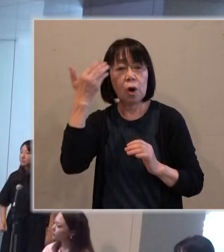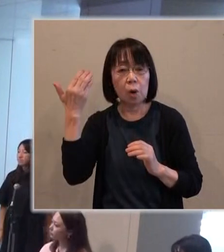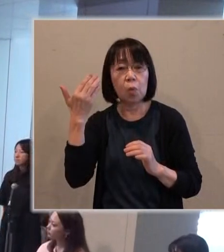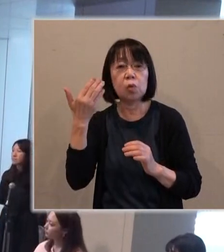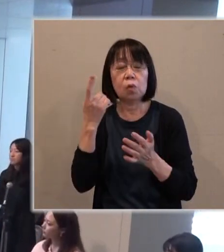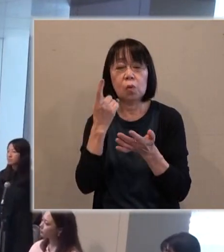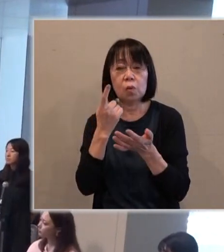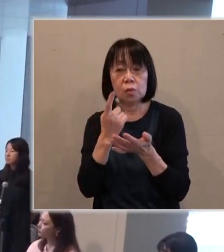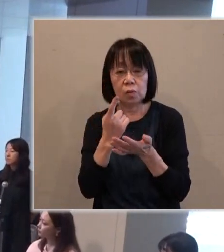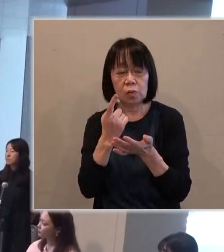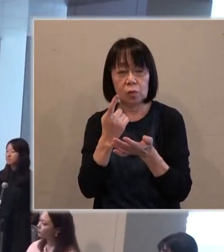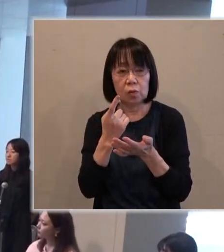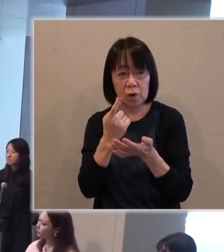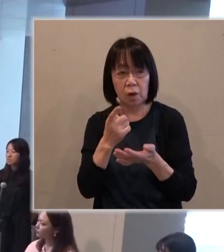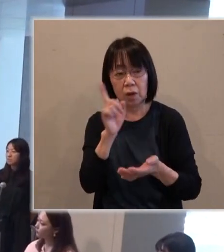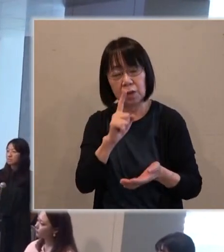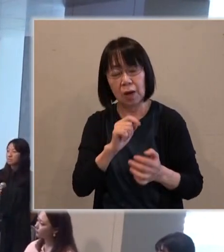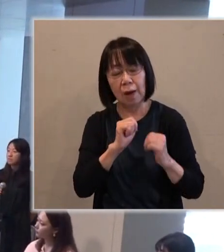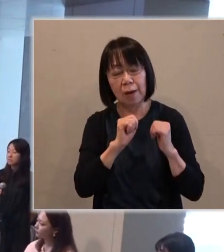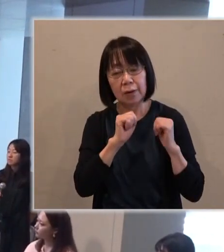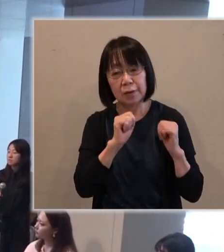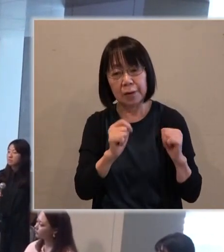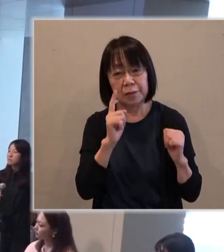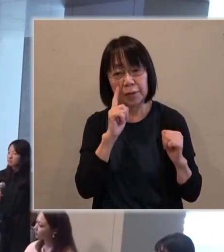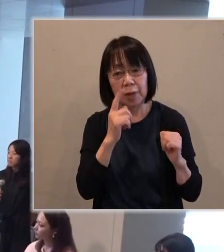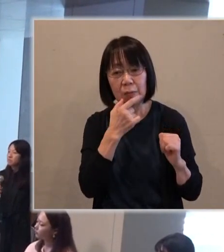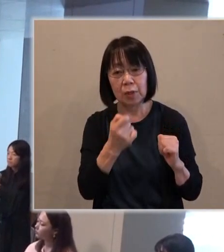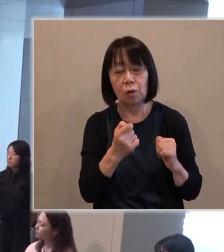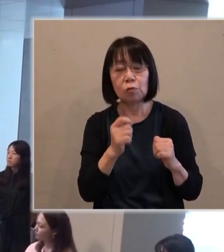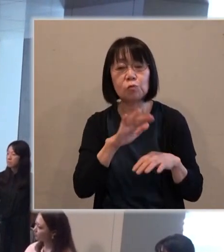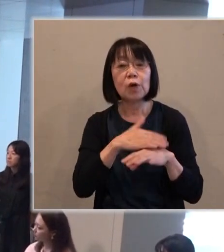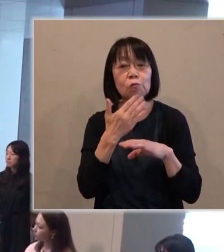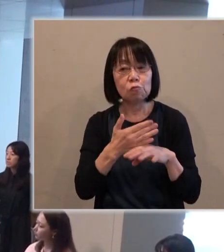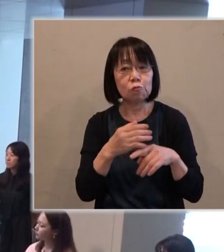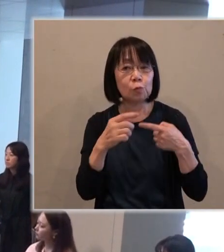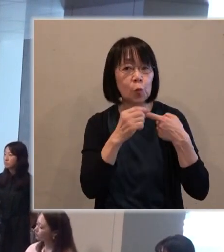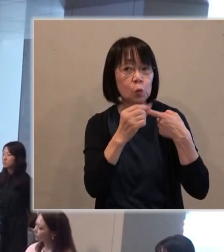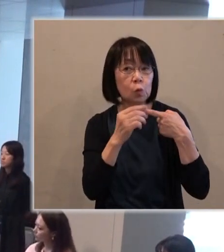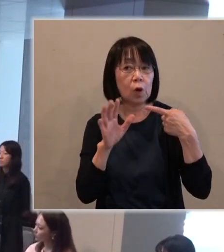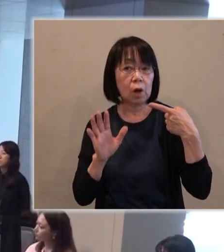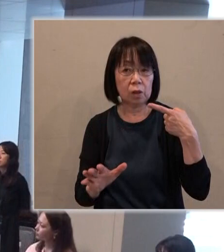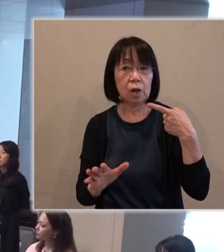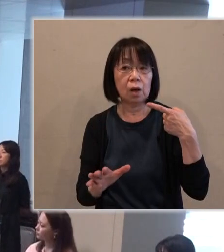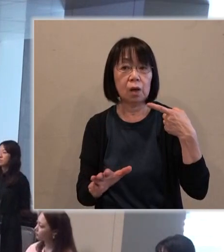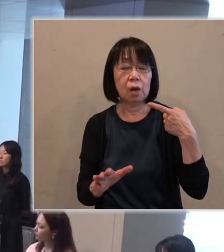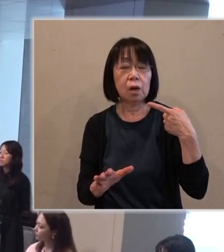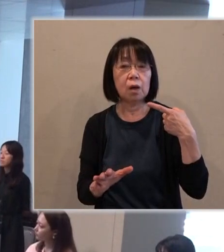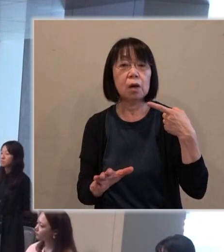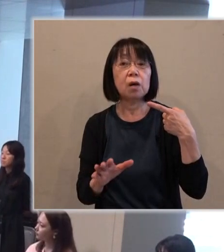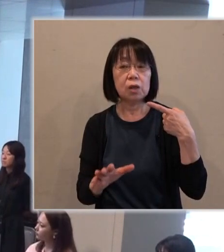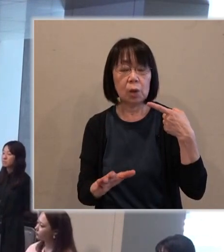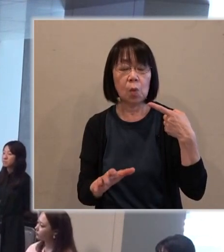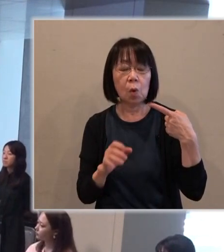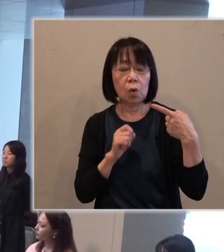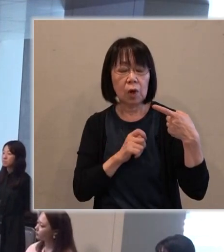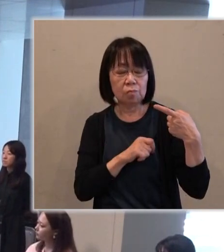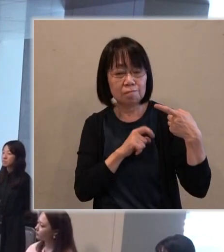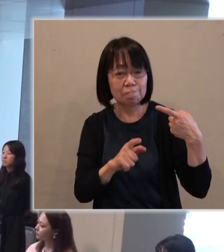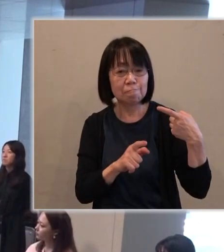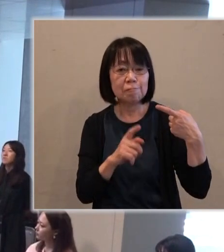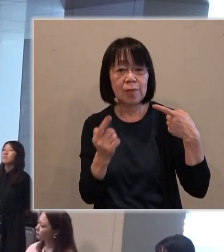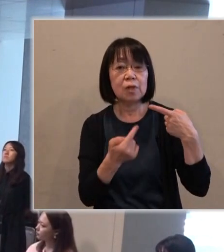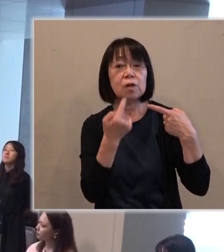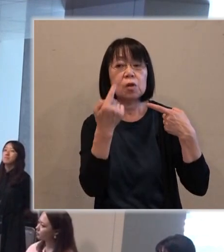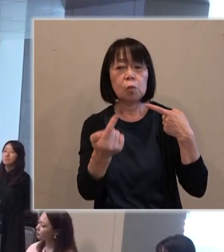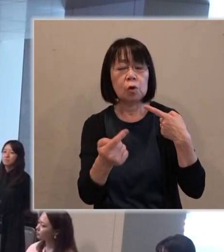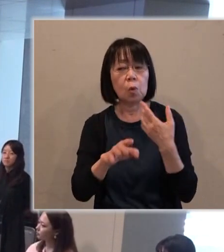かやってみたくなるっていう、そういうパワーを持ちうるっていうところが今1個ポイントになったと。だけどじゃあいざやる気になって出て行ってみても、結局交